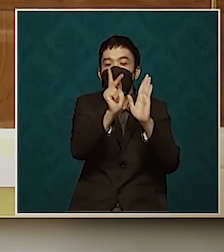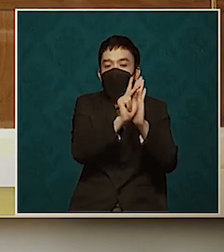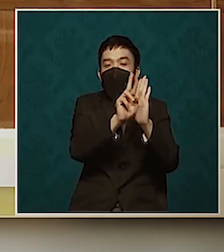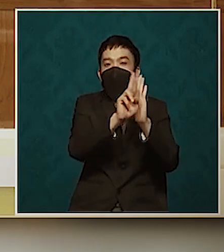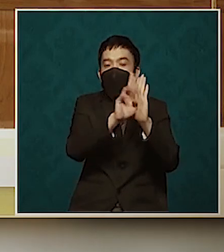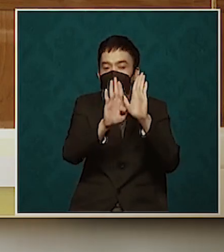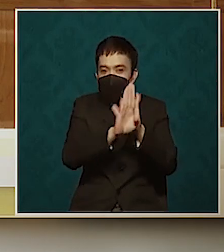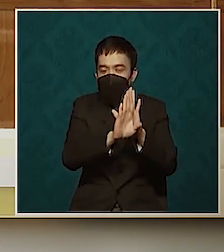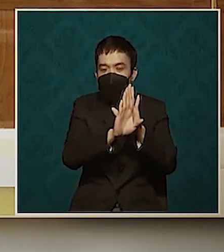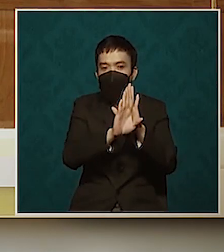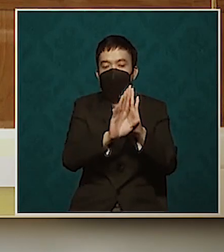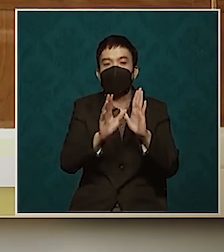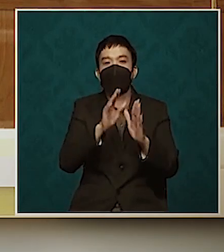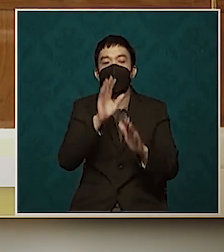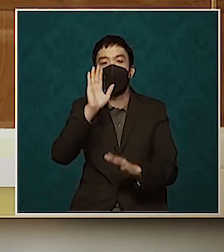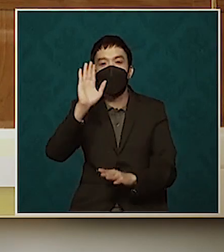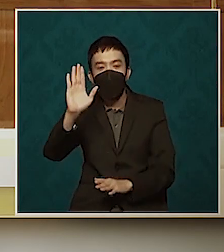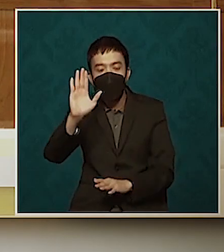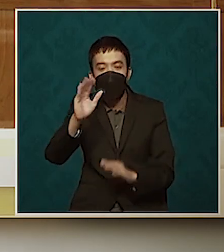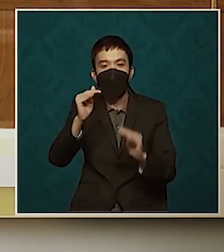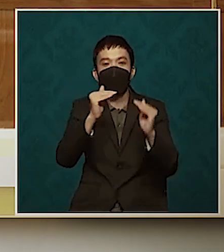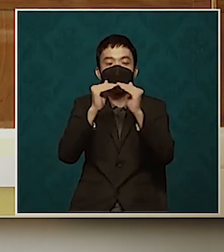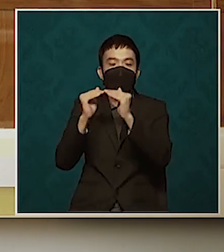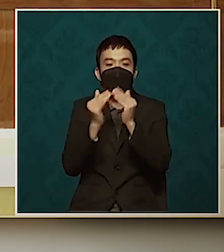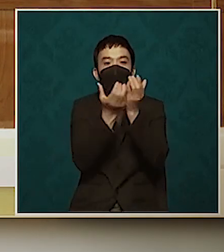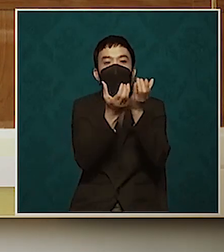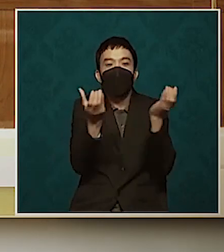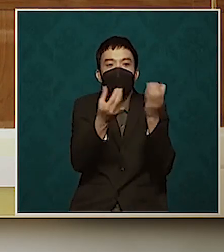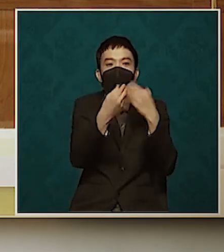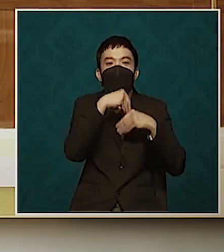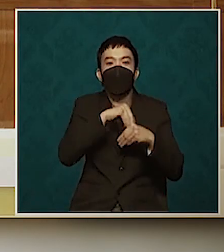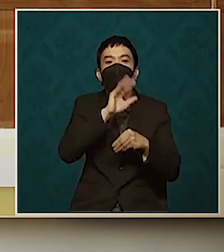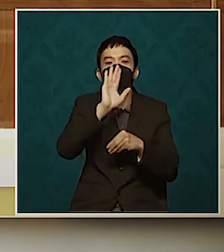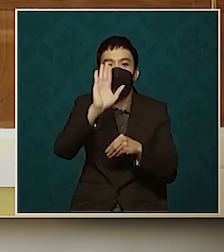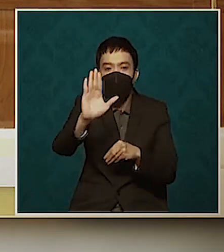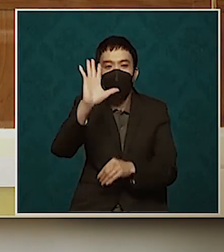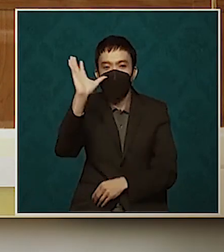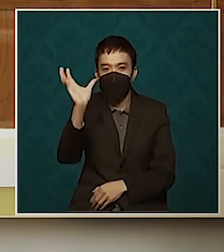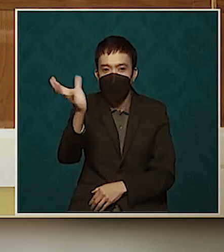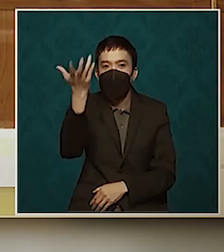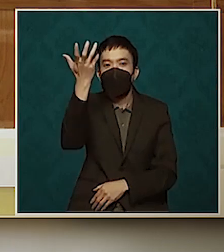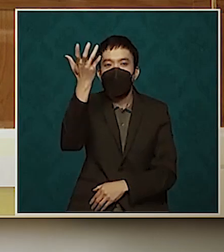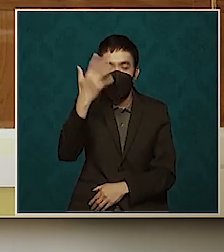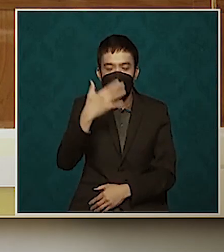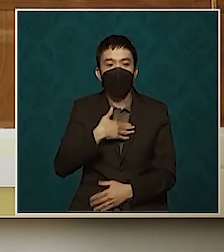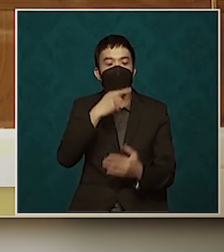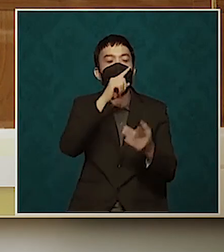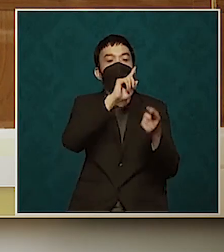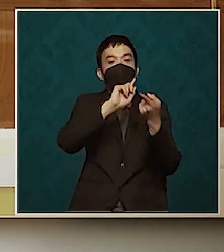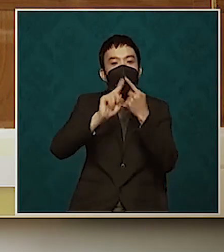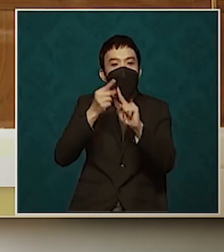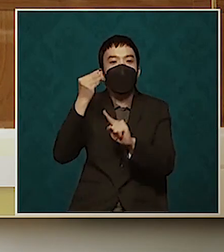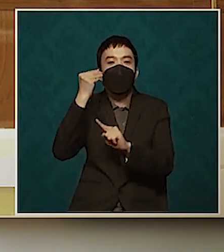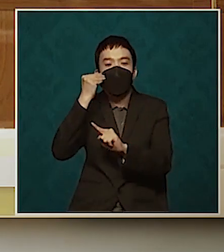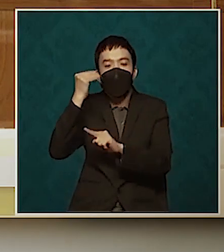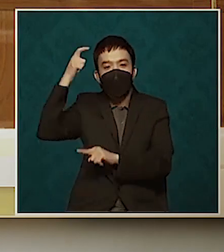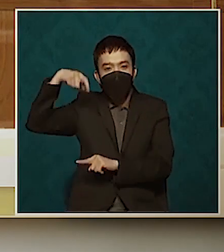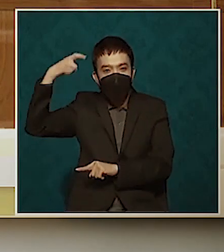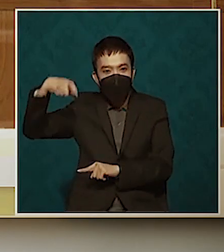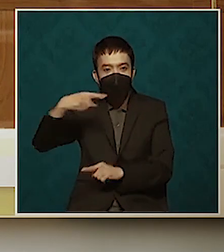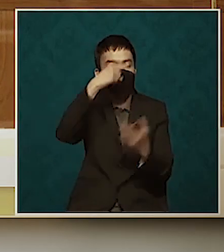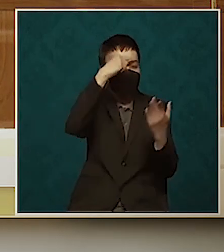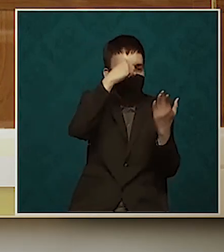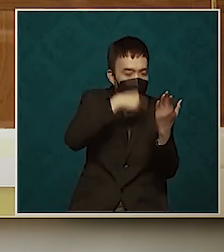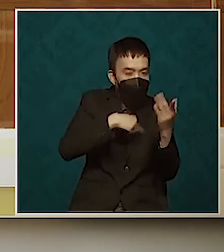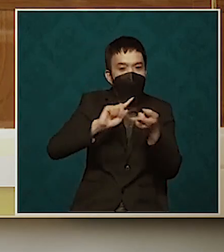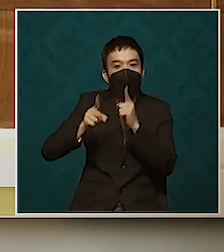เป็นการปฏิบัติงานเพื่อผลประโยชน์ของประเทศไทยของประชาในฐานะประเทศเพื่อนบ้านกับเมียนมา